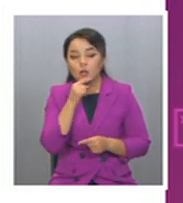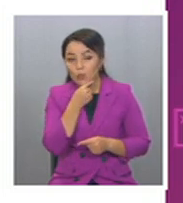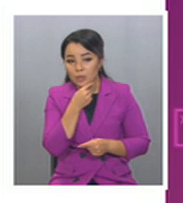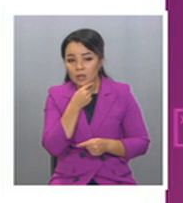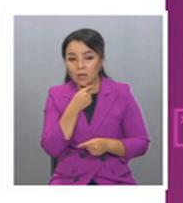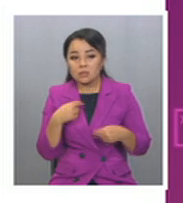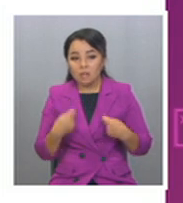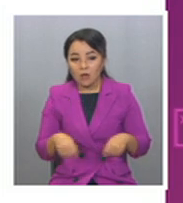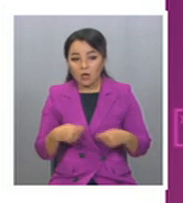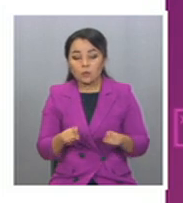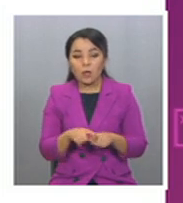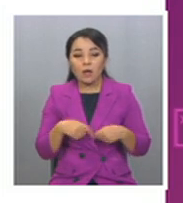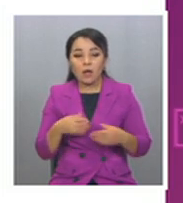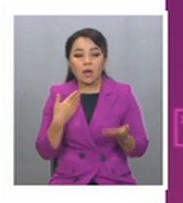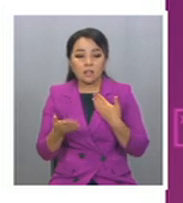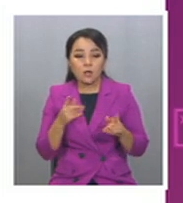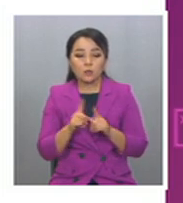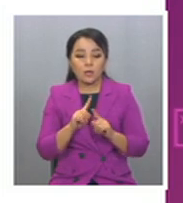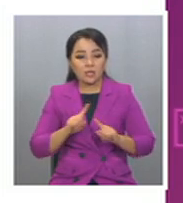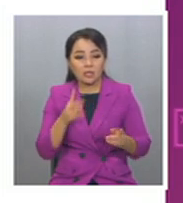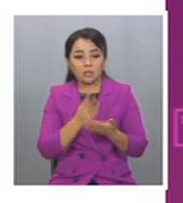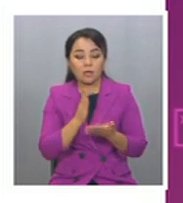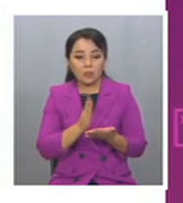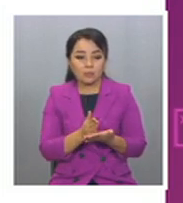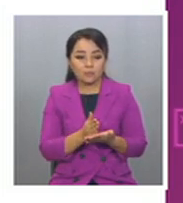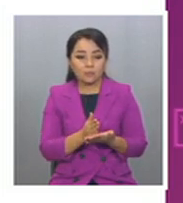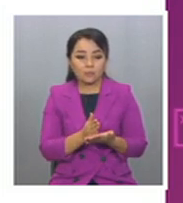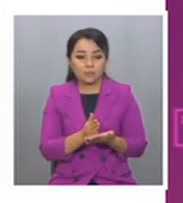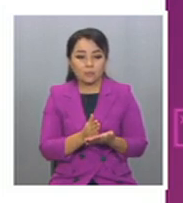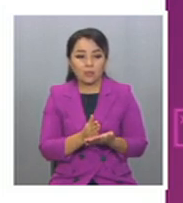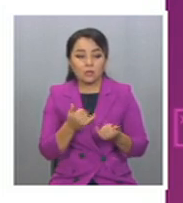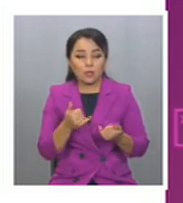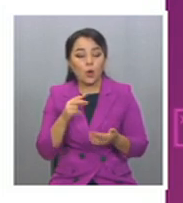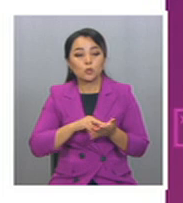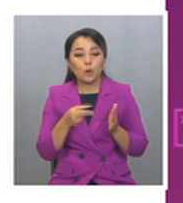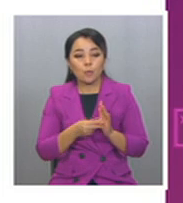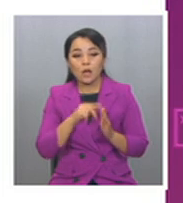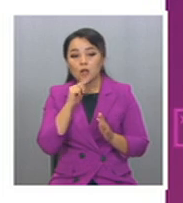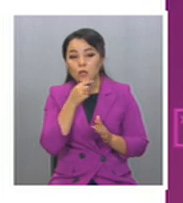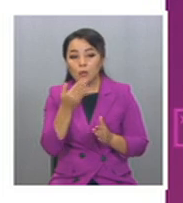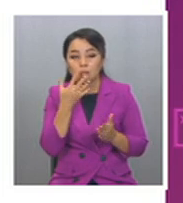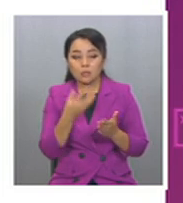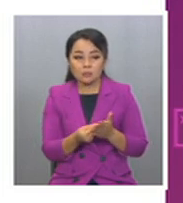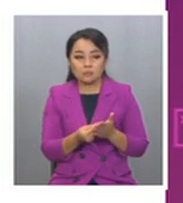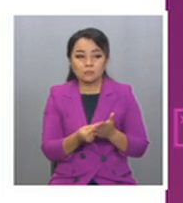тауар ақша қатынастарымен ерекшеленеді. Ал жоспарлы экономикадан